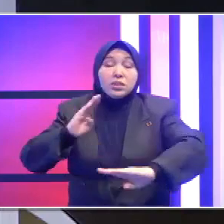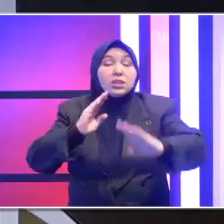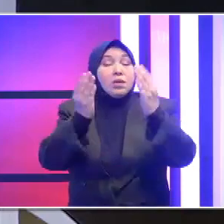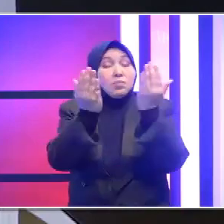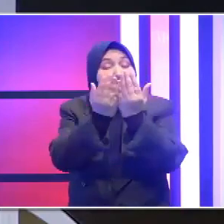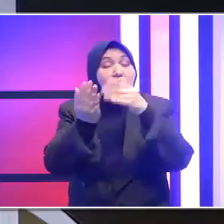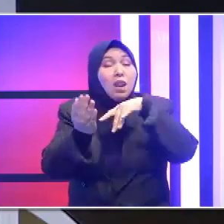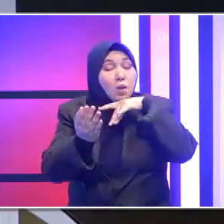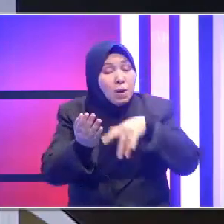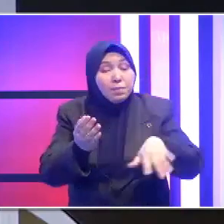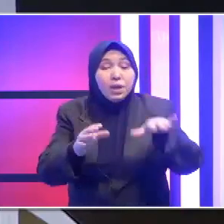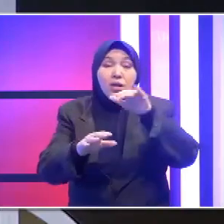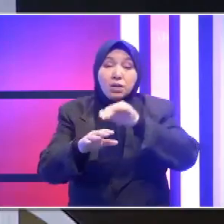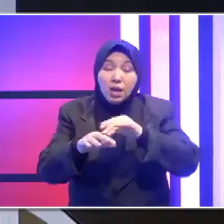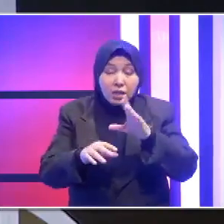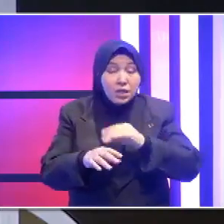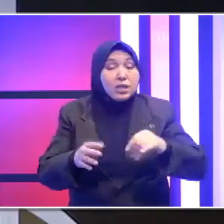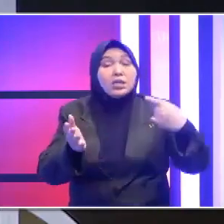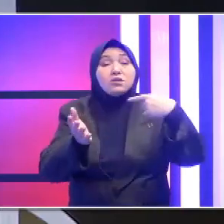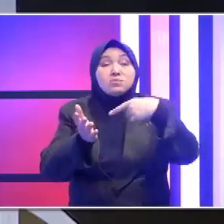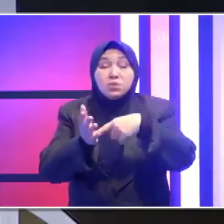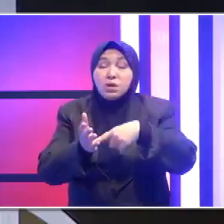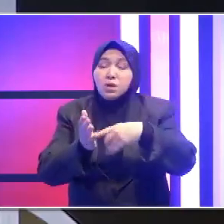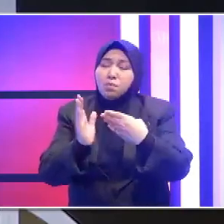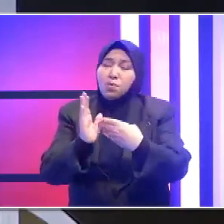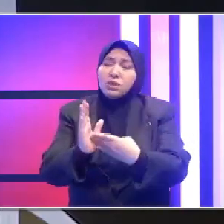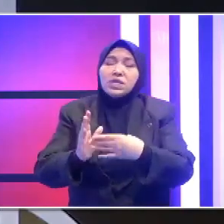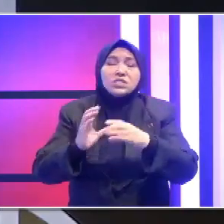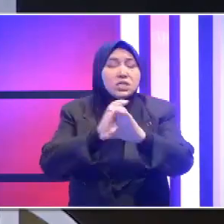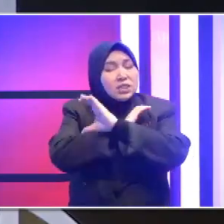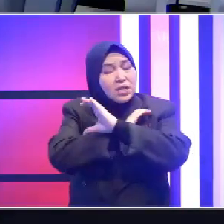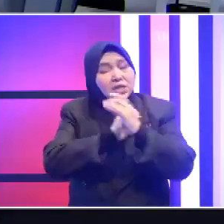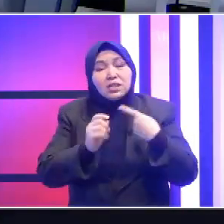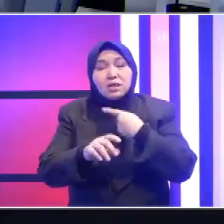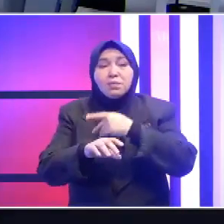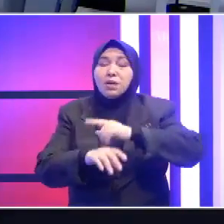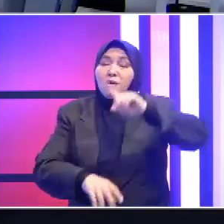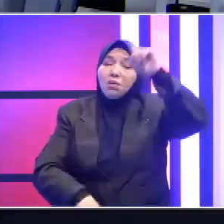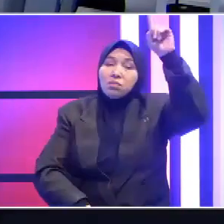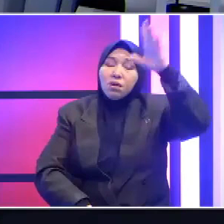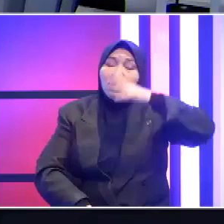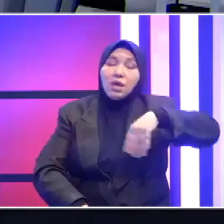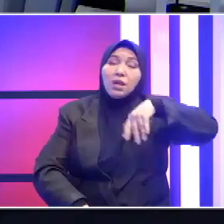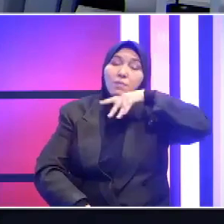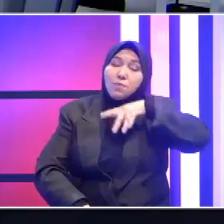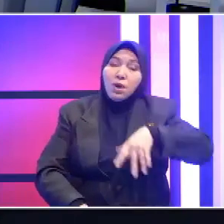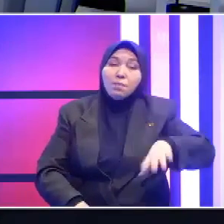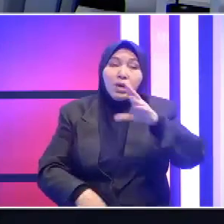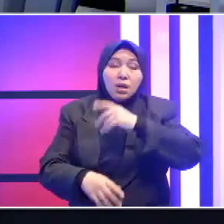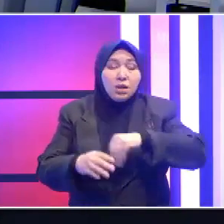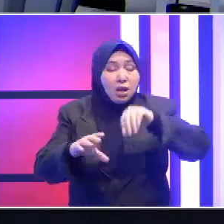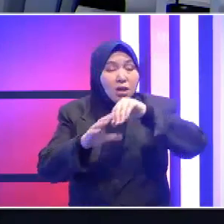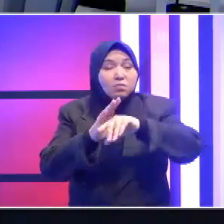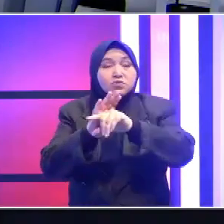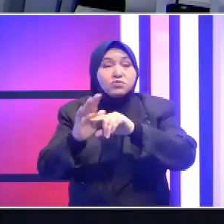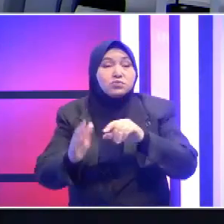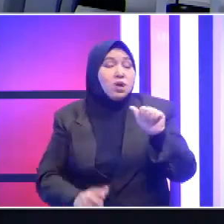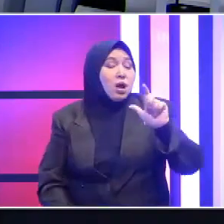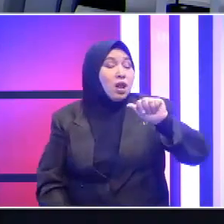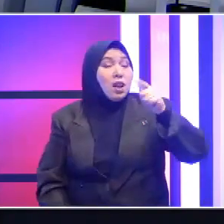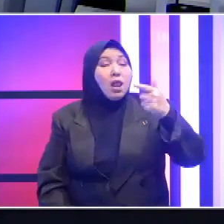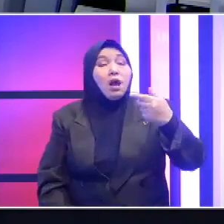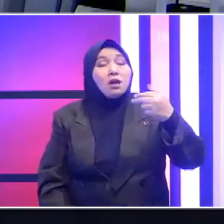Baginda Nabi sosial yang lain juga bukti cinta kita cinta kita pada Allah SWT dan dia the dalam surah al-ahzab itu saatnya bercerita